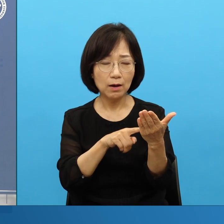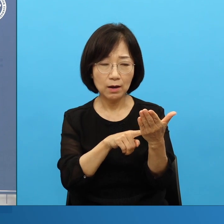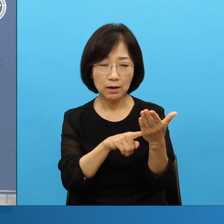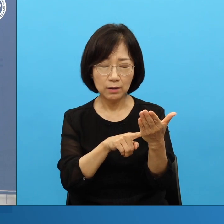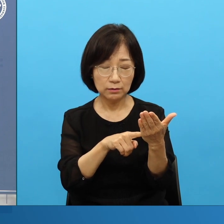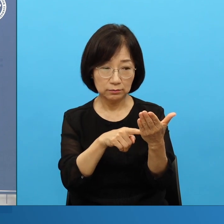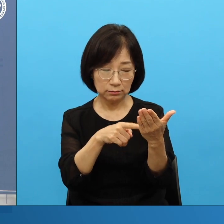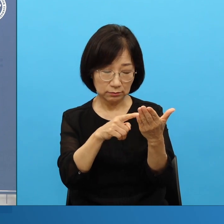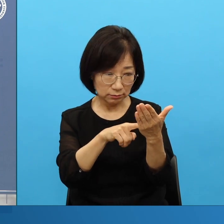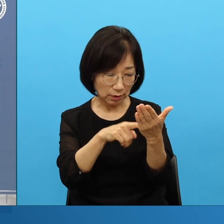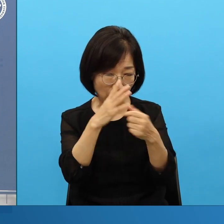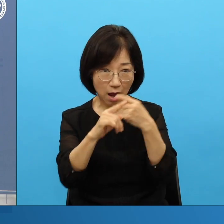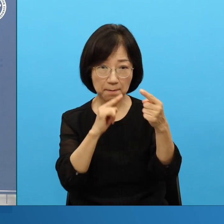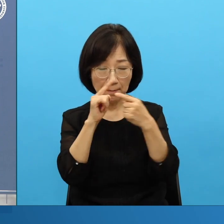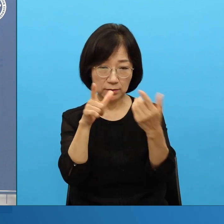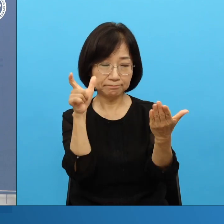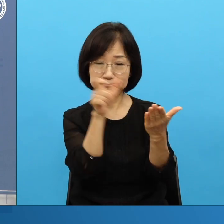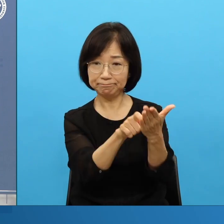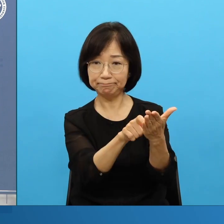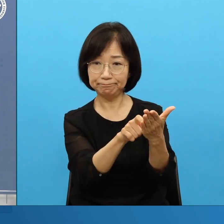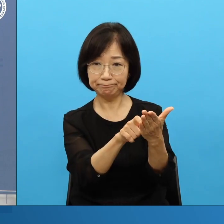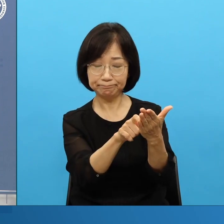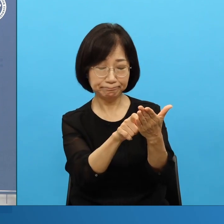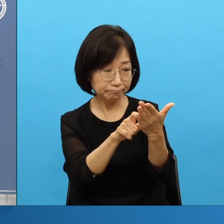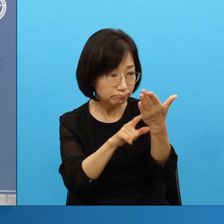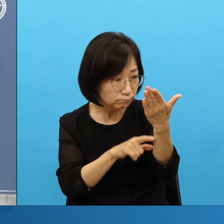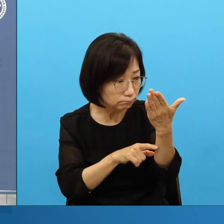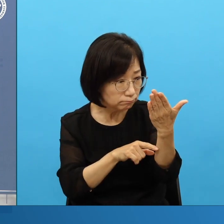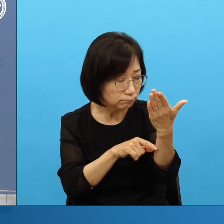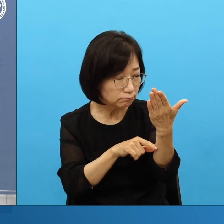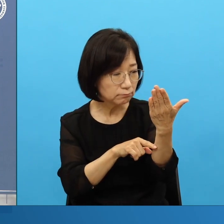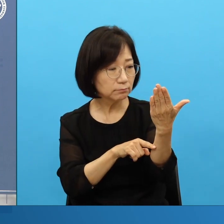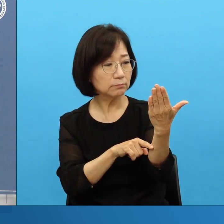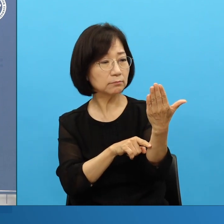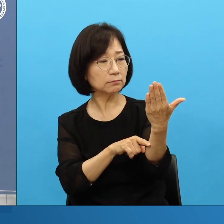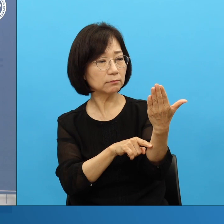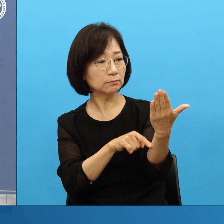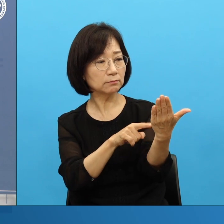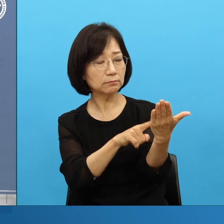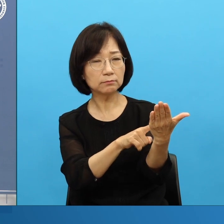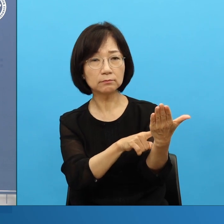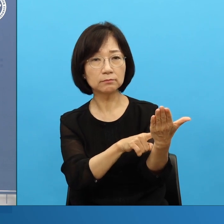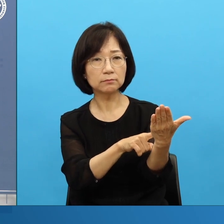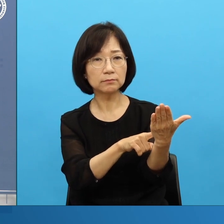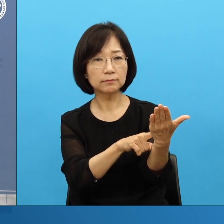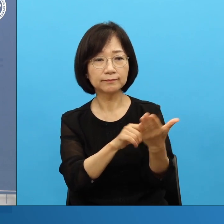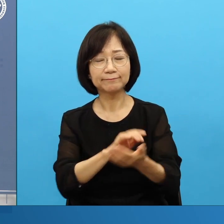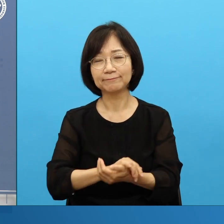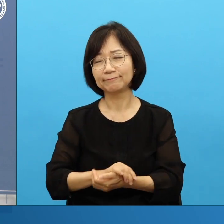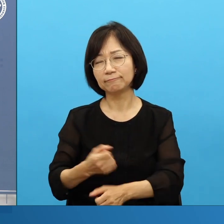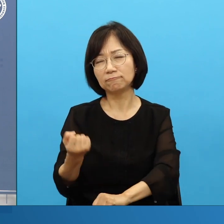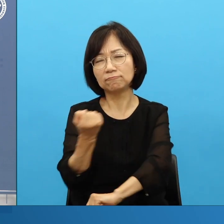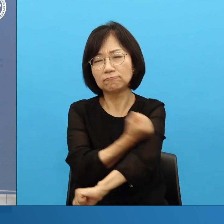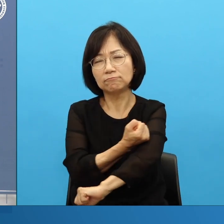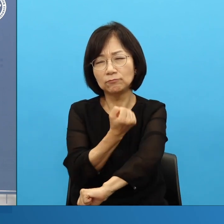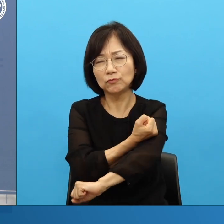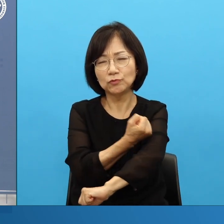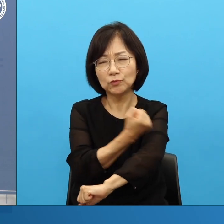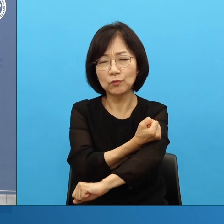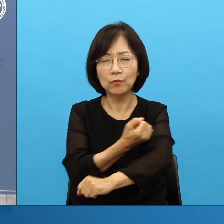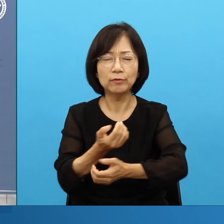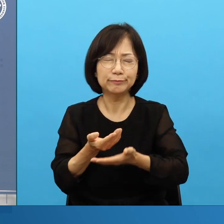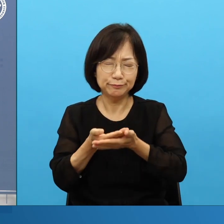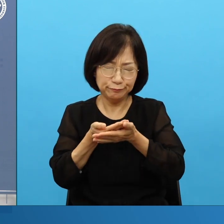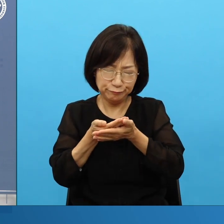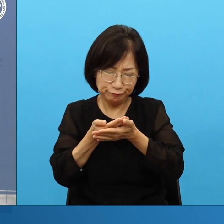탁 말씀이 써져 있는 겁니다. But there wasn't any other, confusing words. It was just a Bible passage. 수고하고